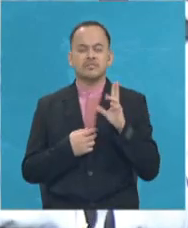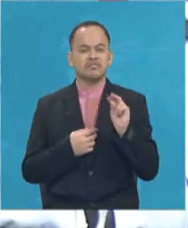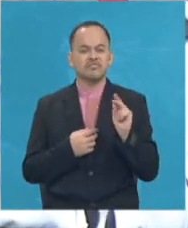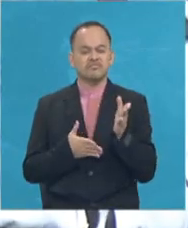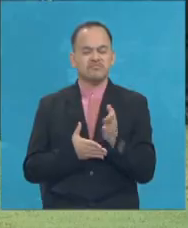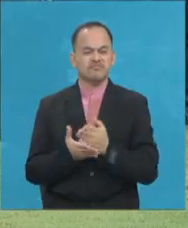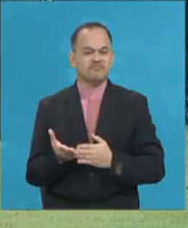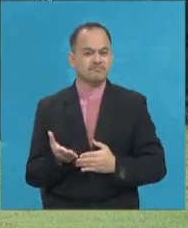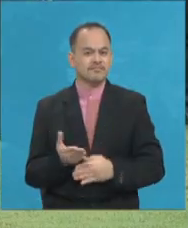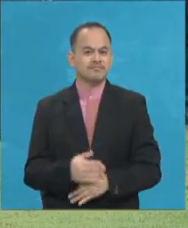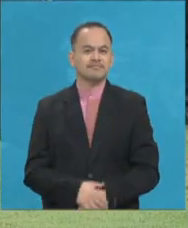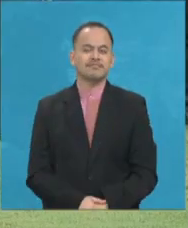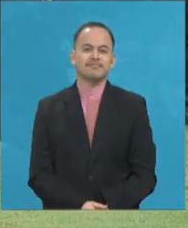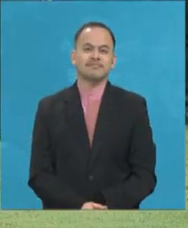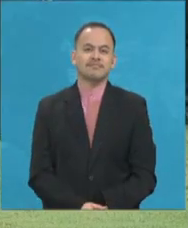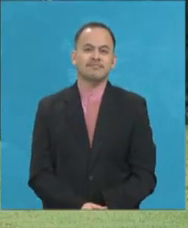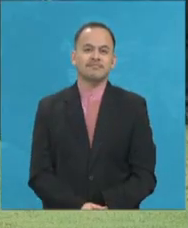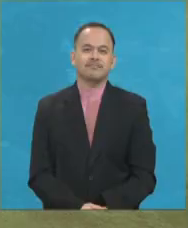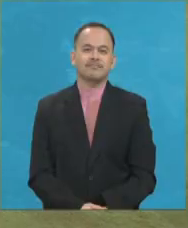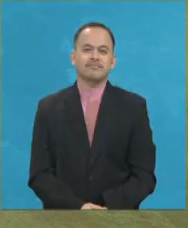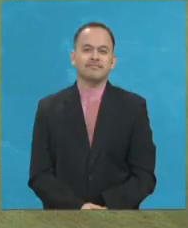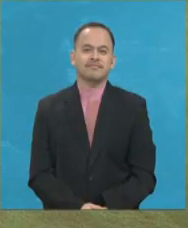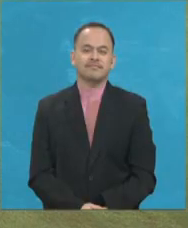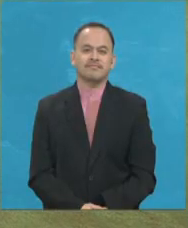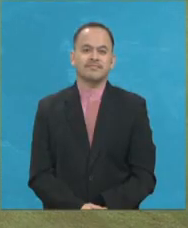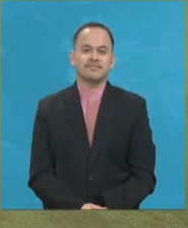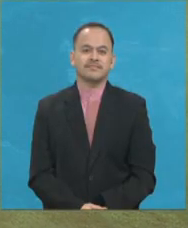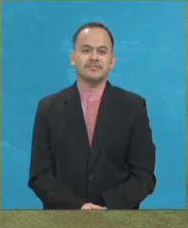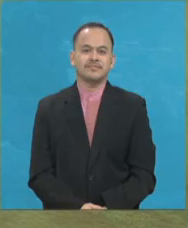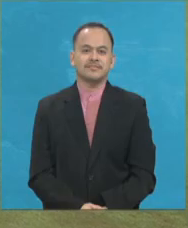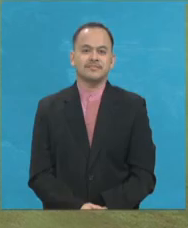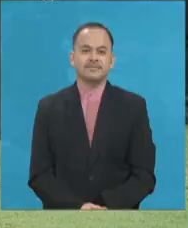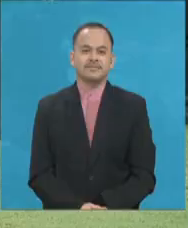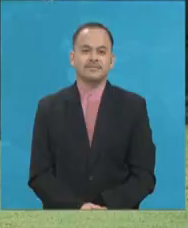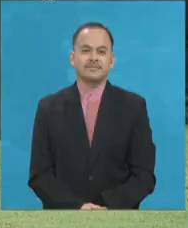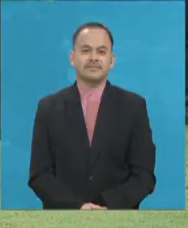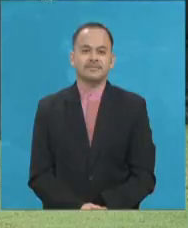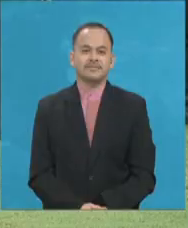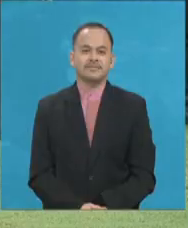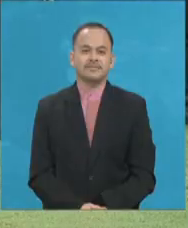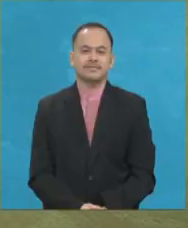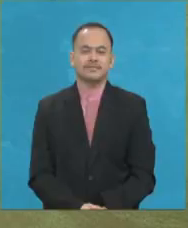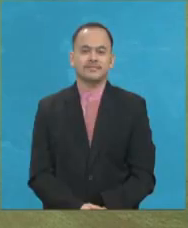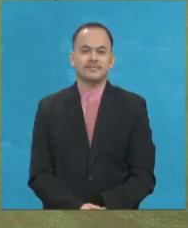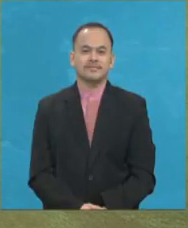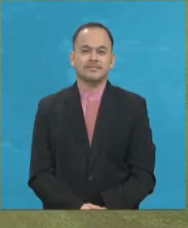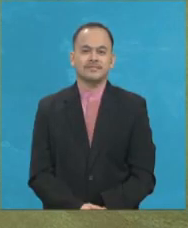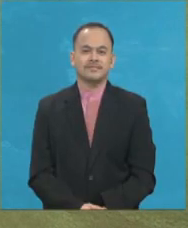berbelah bahagi hai hai hai